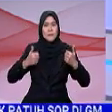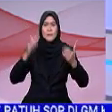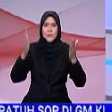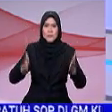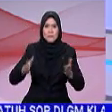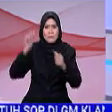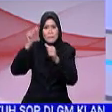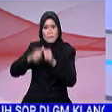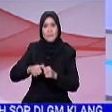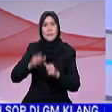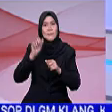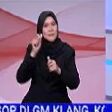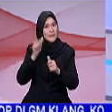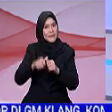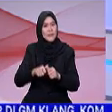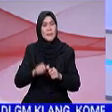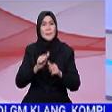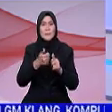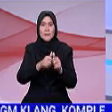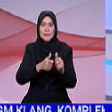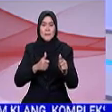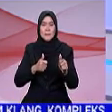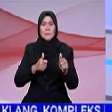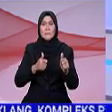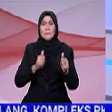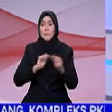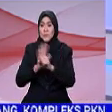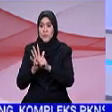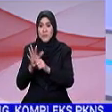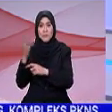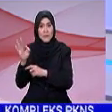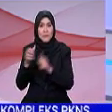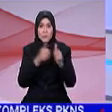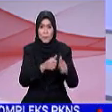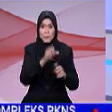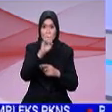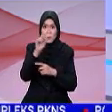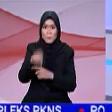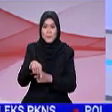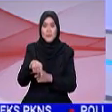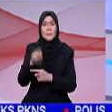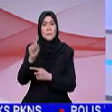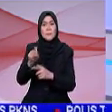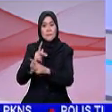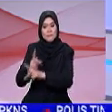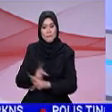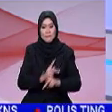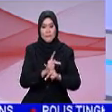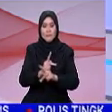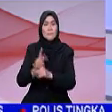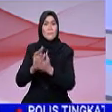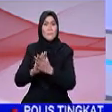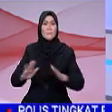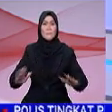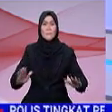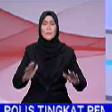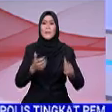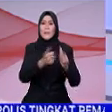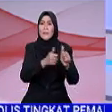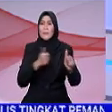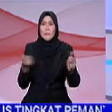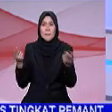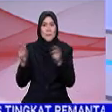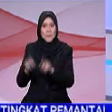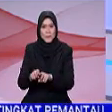diingatkan mematuhi SOP cegah penularan jangkitan COVID-19 selain memastikan kawalan keselamatan sentiasa dijaga bagi elak